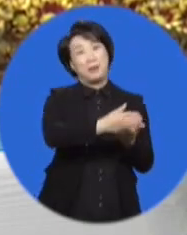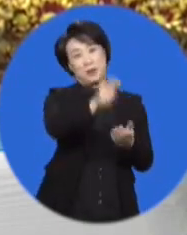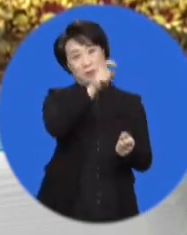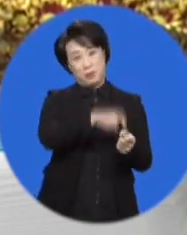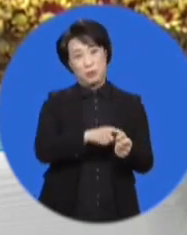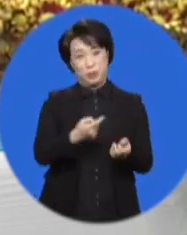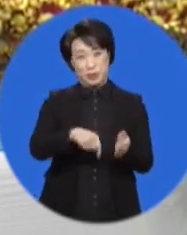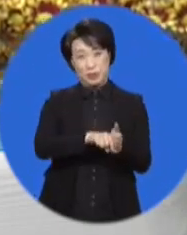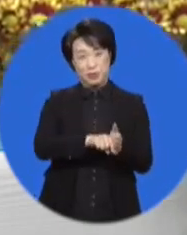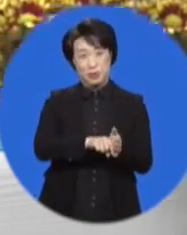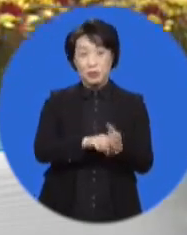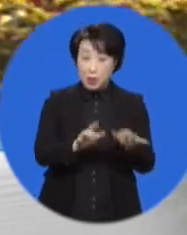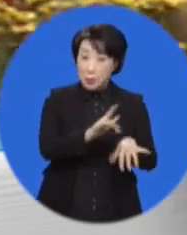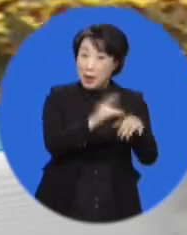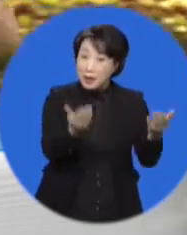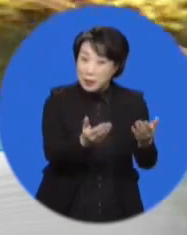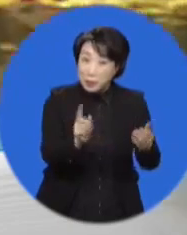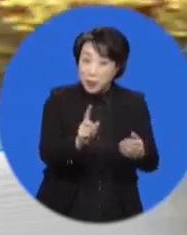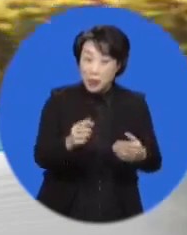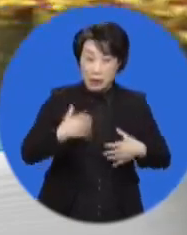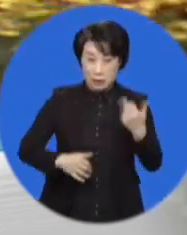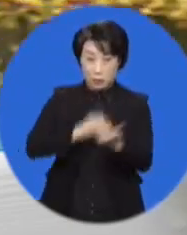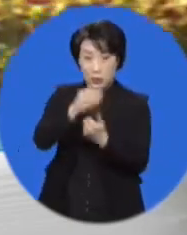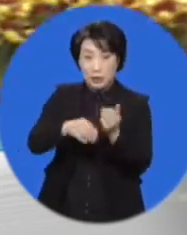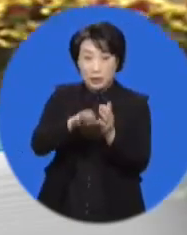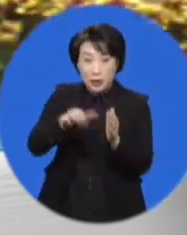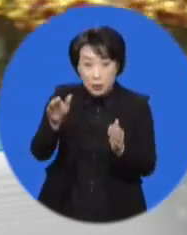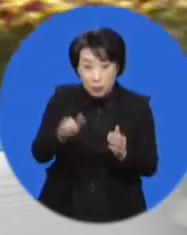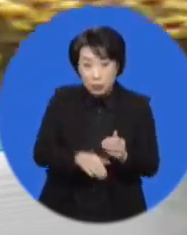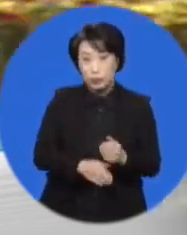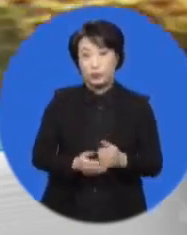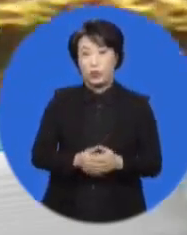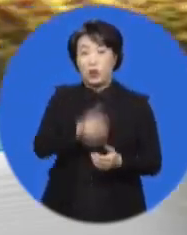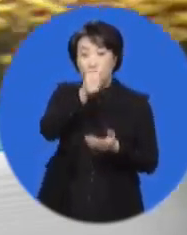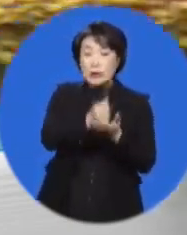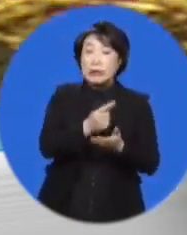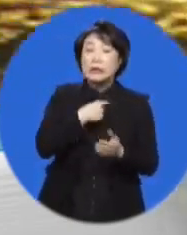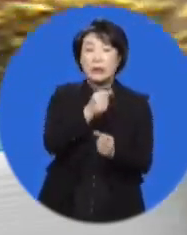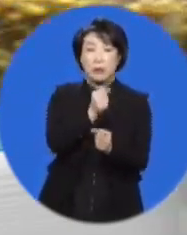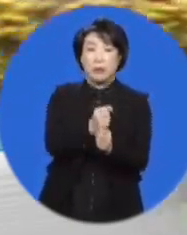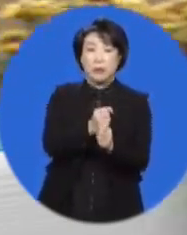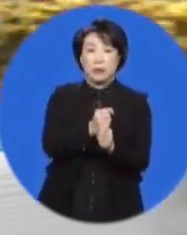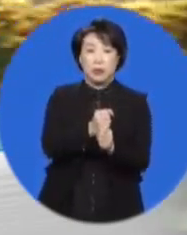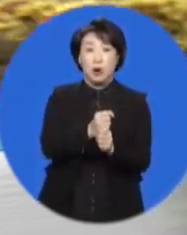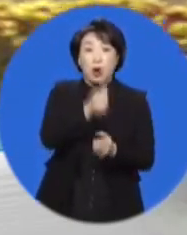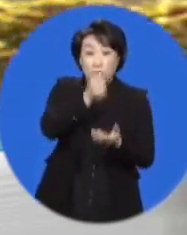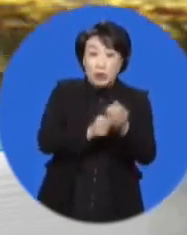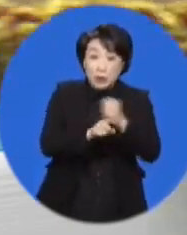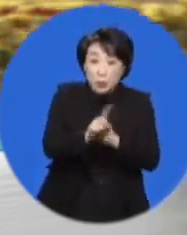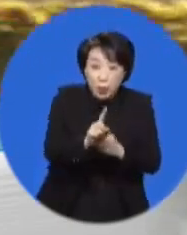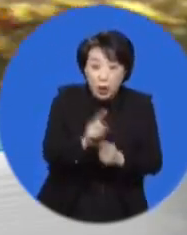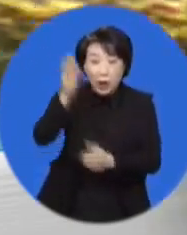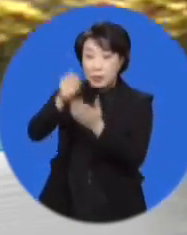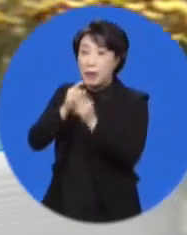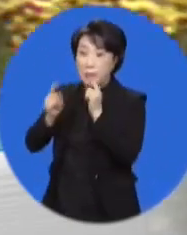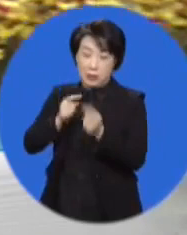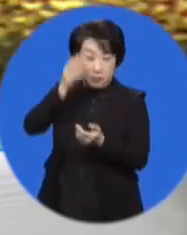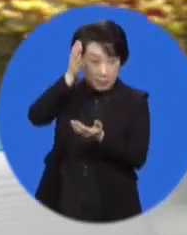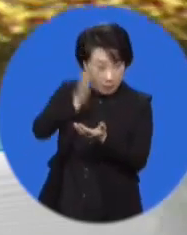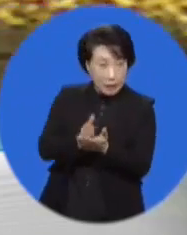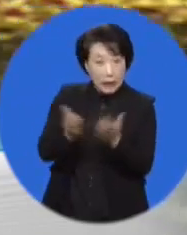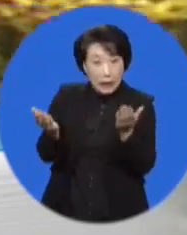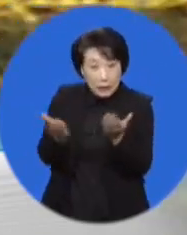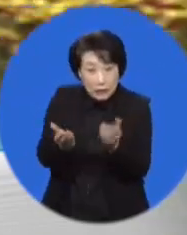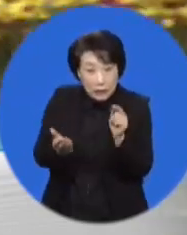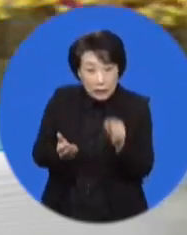멸한다. 마귀의 일은 에덴 농산부터 죄를 지켜 만들어. 죄가 뭐요? 하나님이 하지